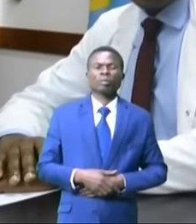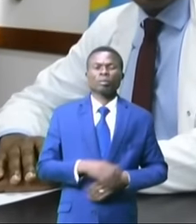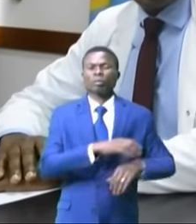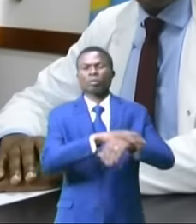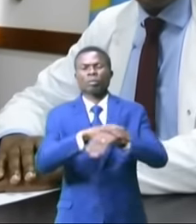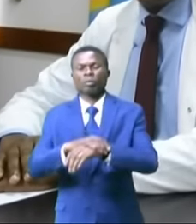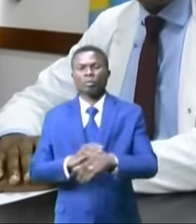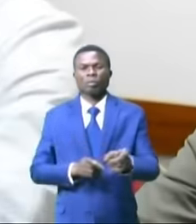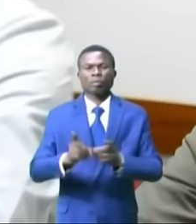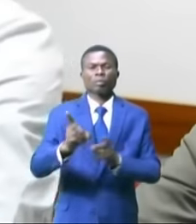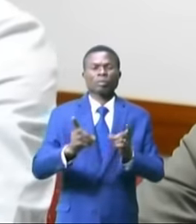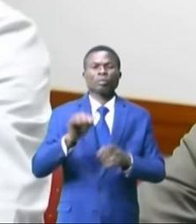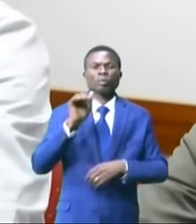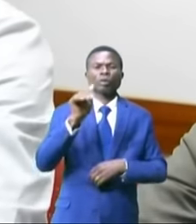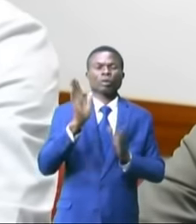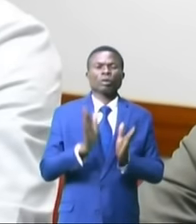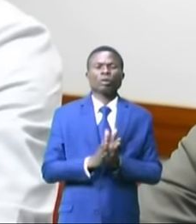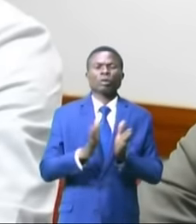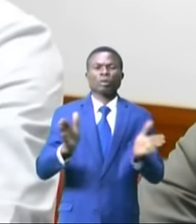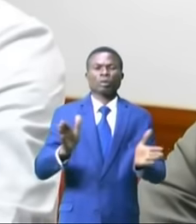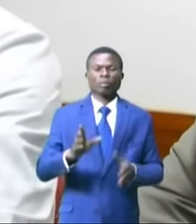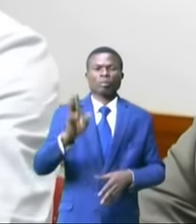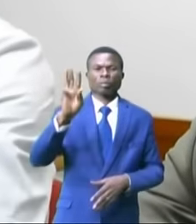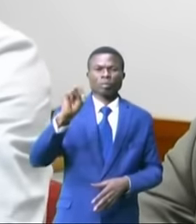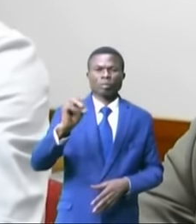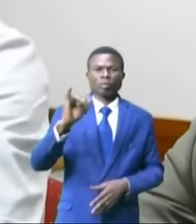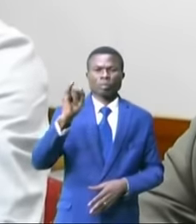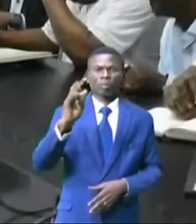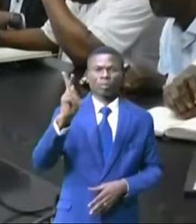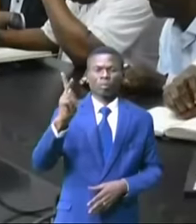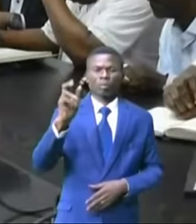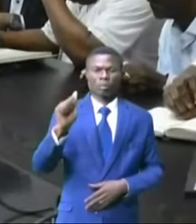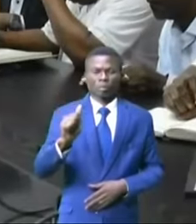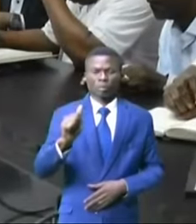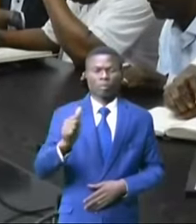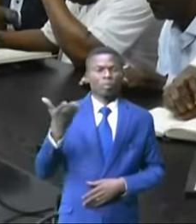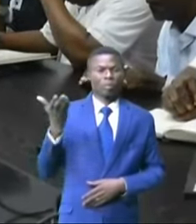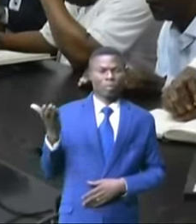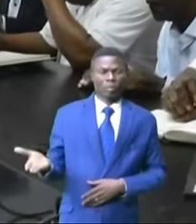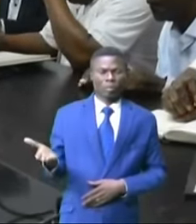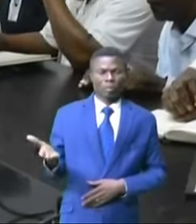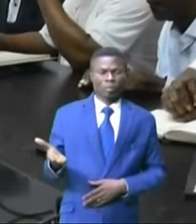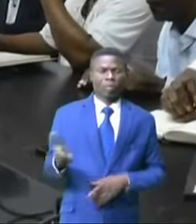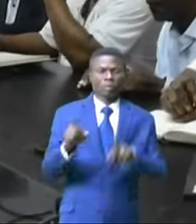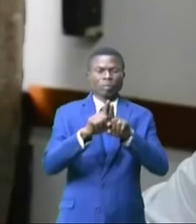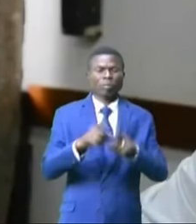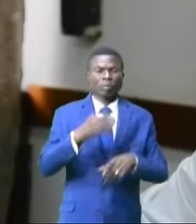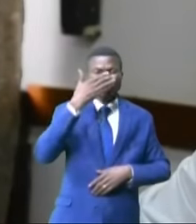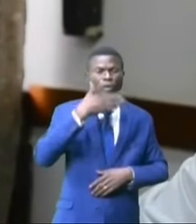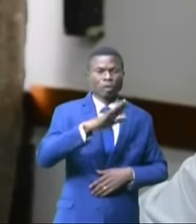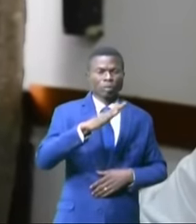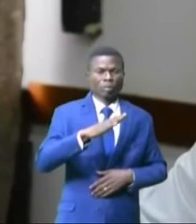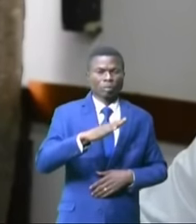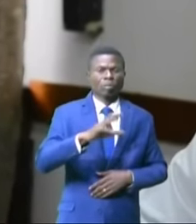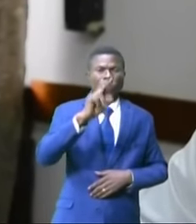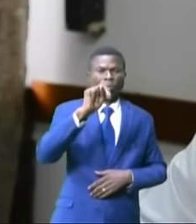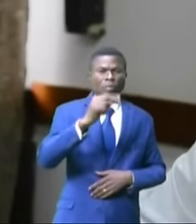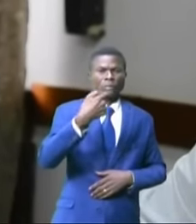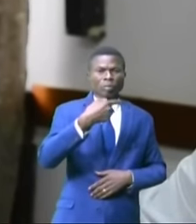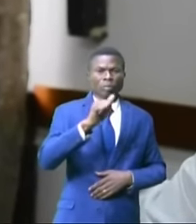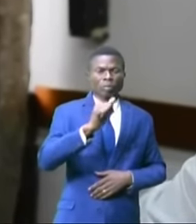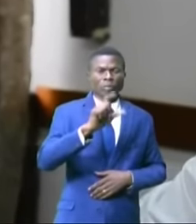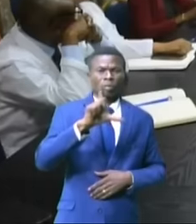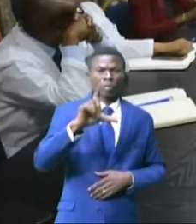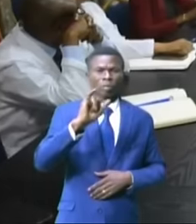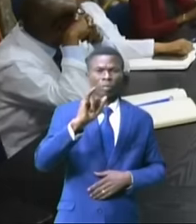son directeur général, Mika Niembo Marius d'un côté et celle de l'hôpital clinique Ngaliema de l'autre